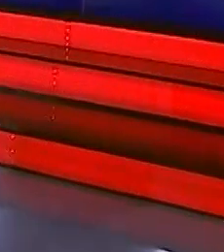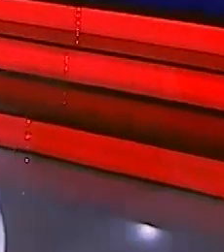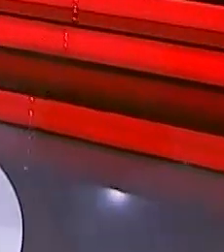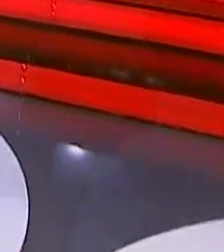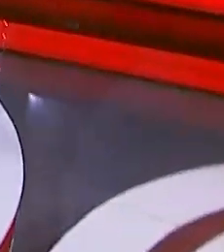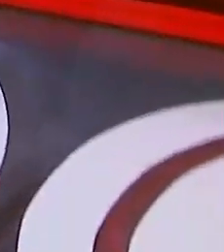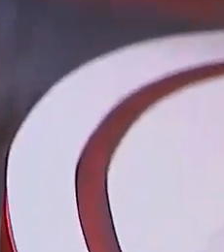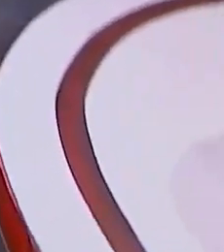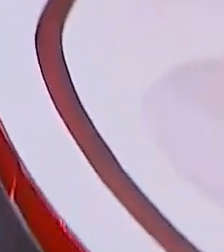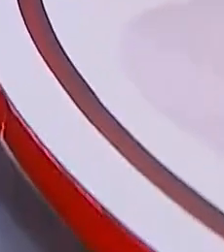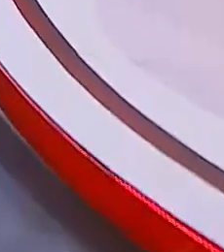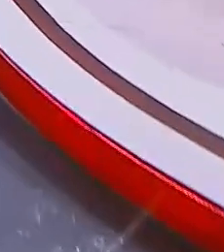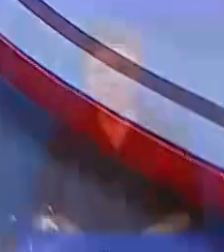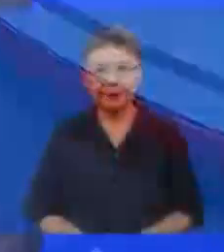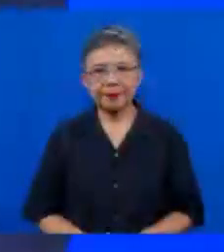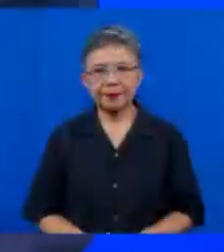Hey